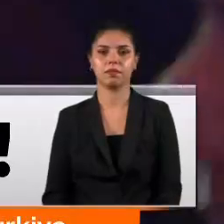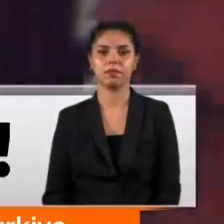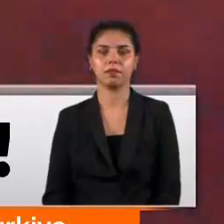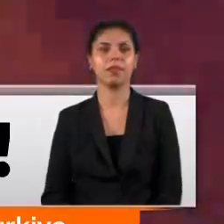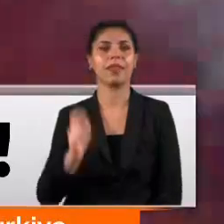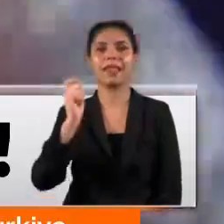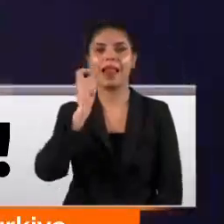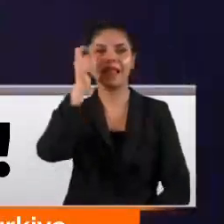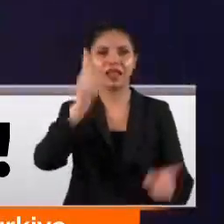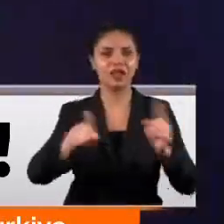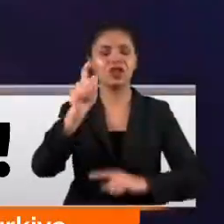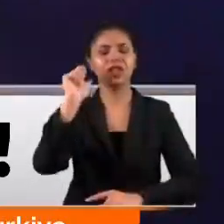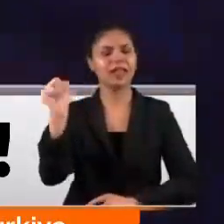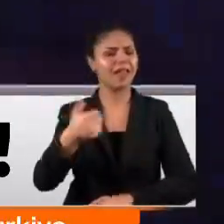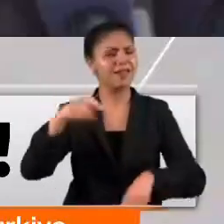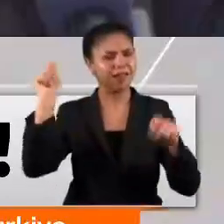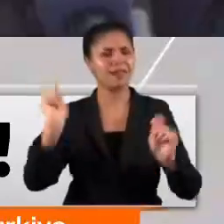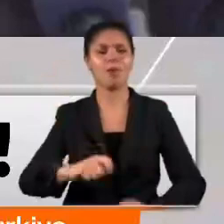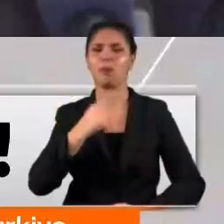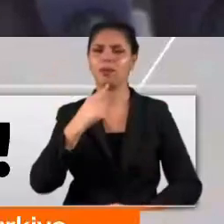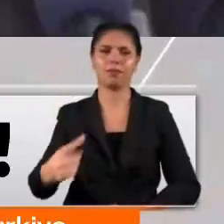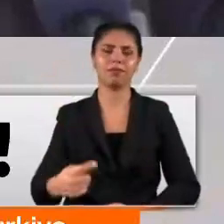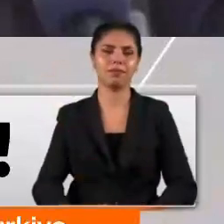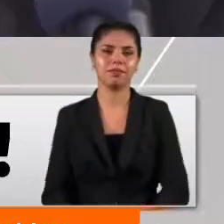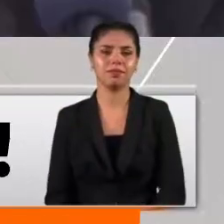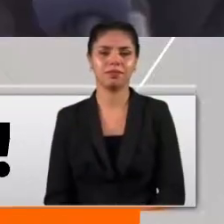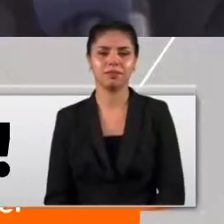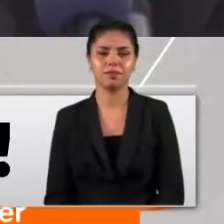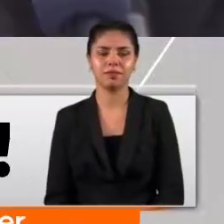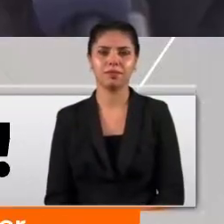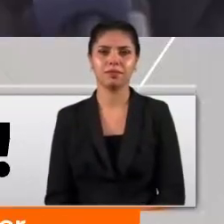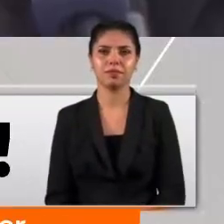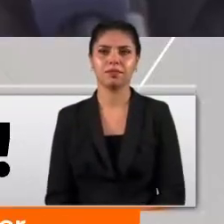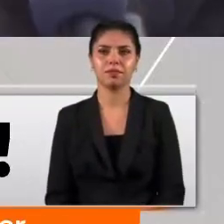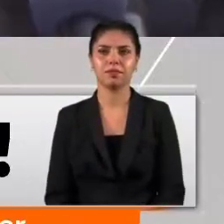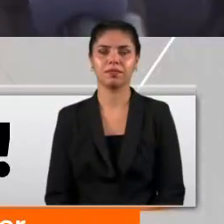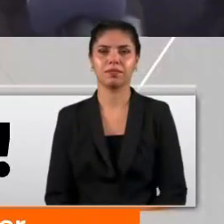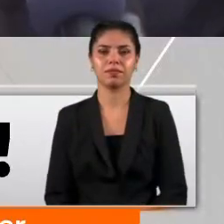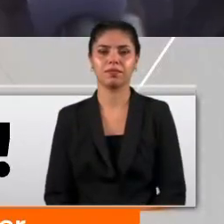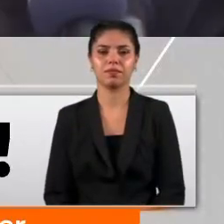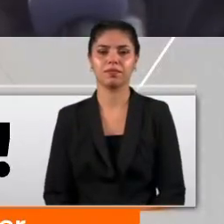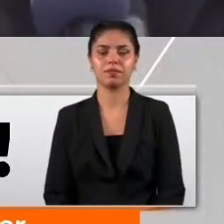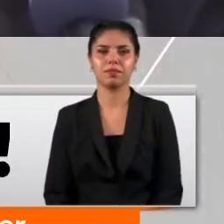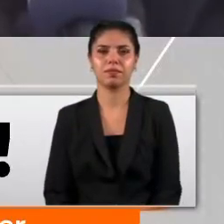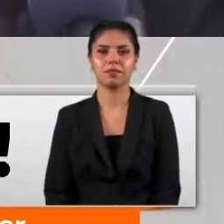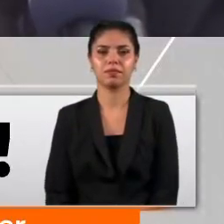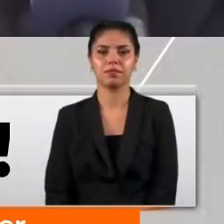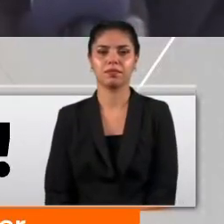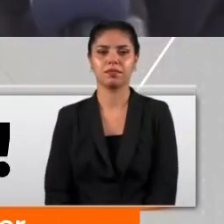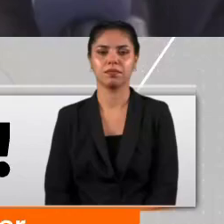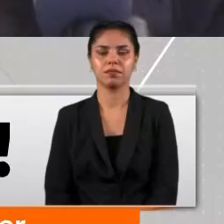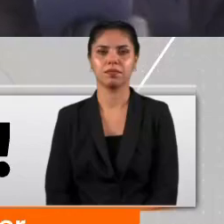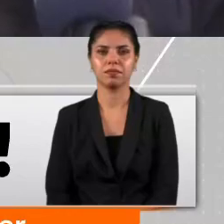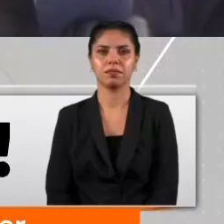delegelere gereğini yapın diye seslendi Ankara'ya gelmeden önce aklına vicdanına